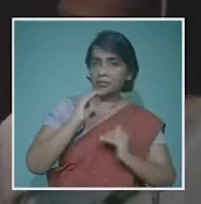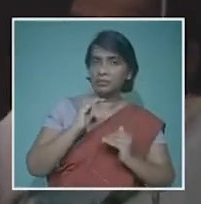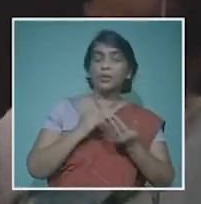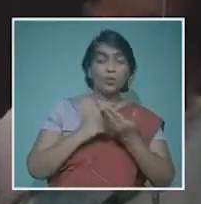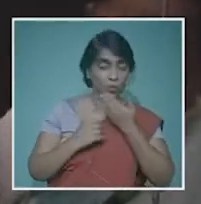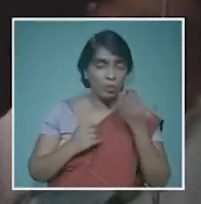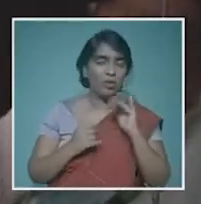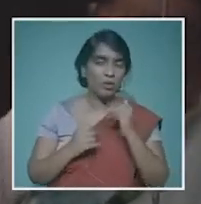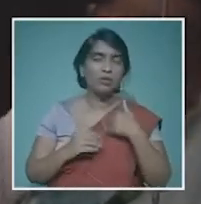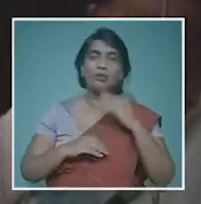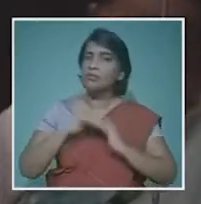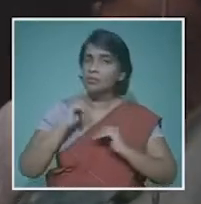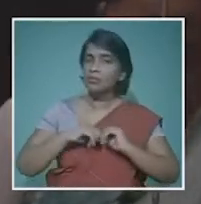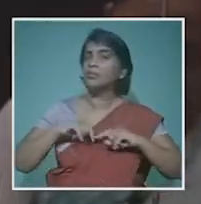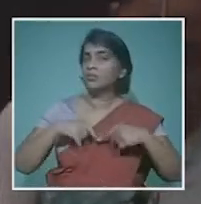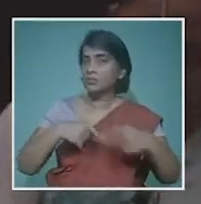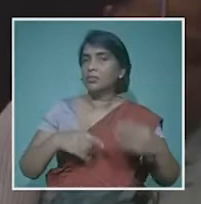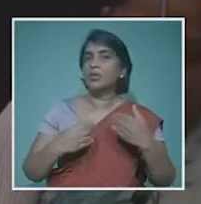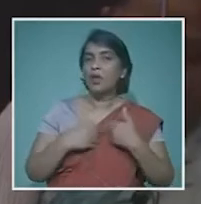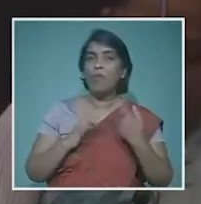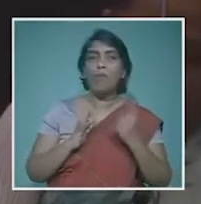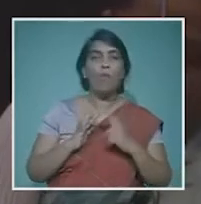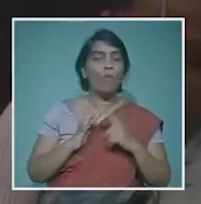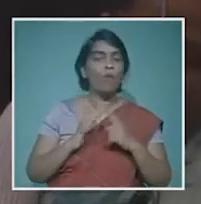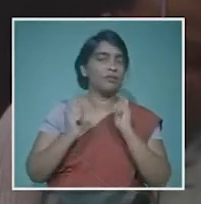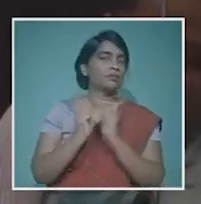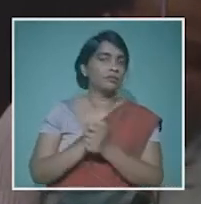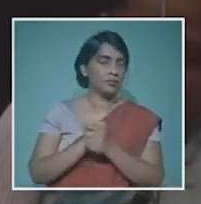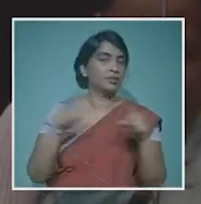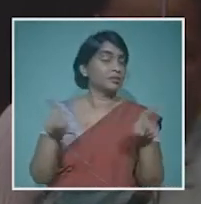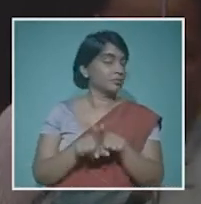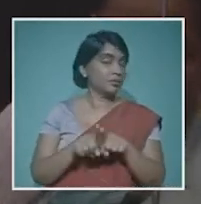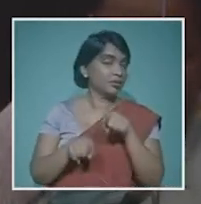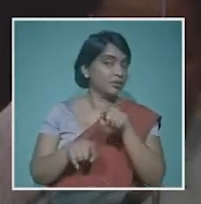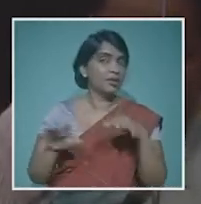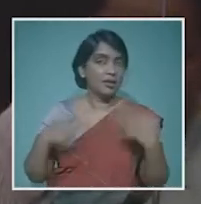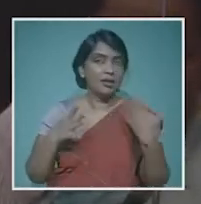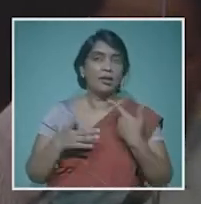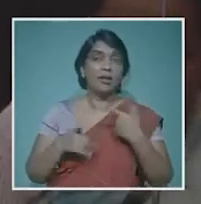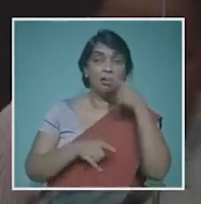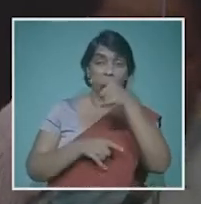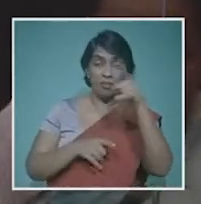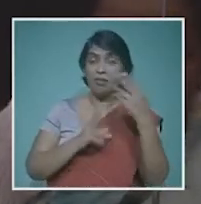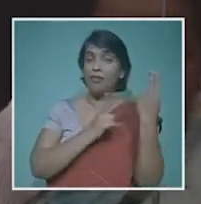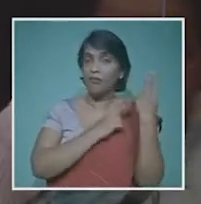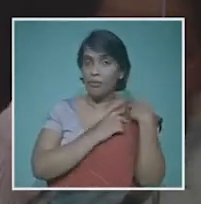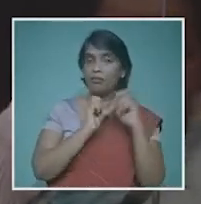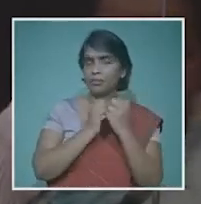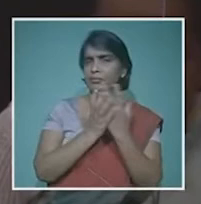අපි ක්‍රමානුකූලව අපේ පොලි අනුපාත වෙනස් කරගත්තොත් එහෙම නැත්නම් අදාළ අංශ ඉදිරිපත් කරන්න ඕන